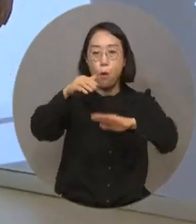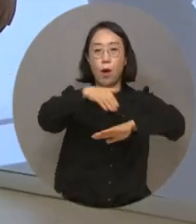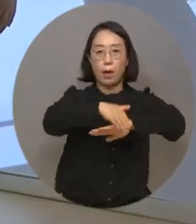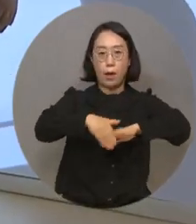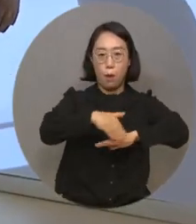계획입니다